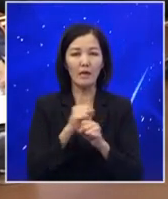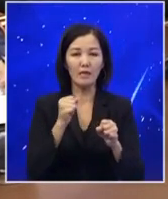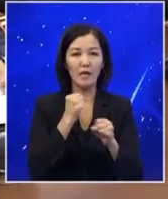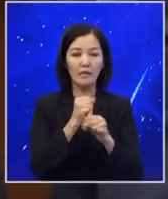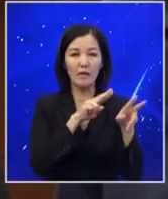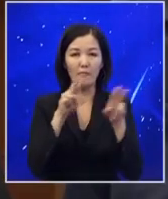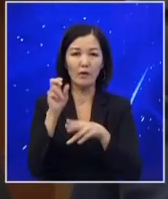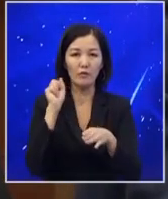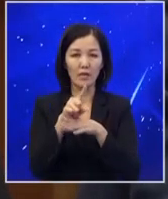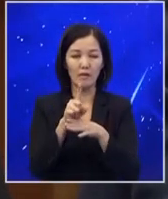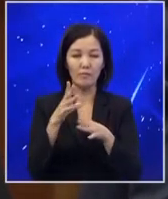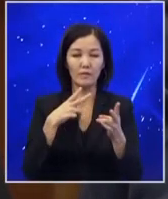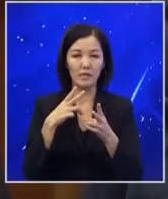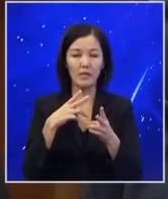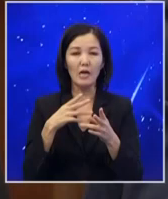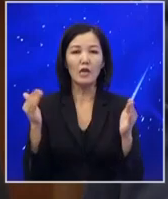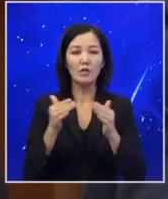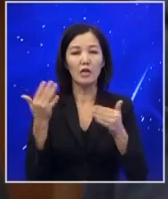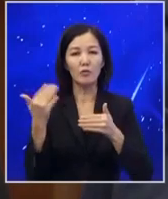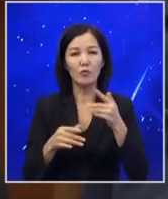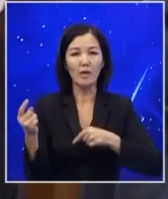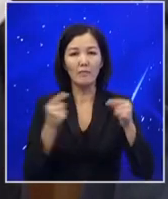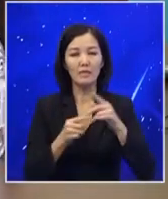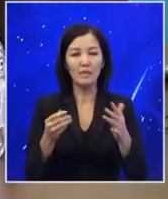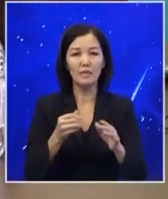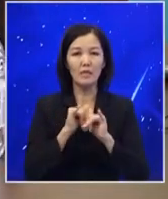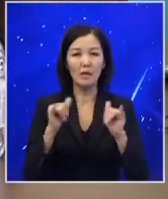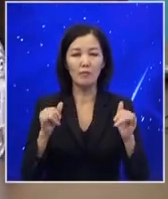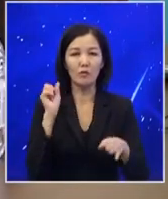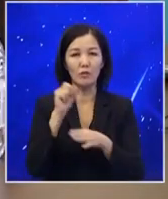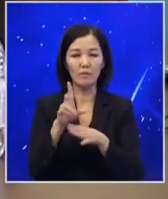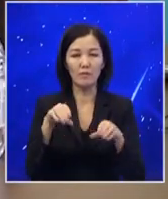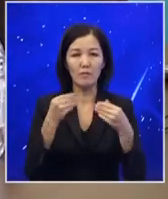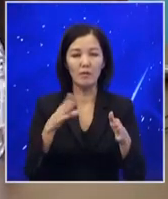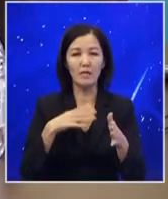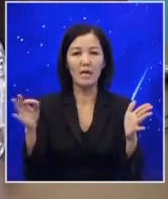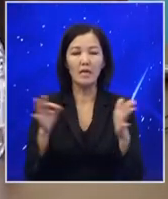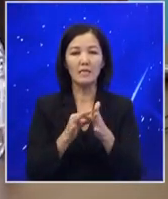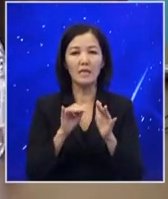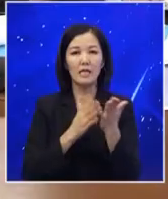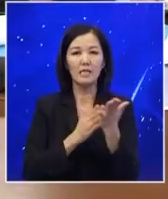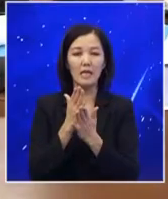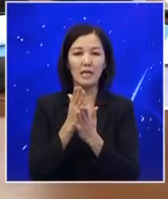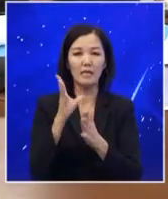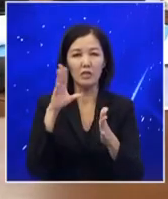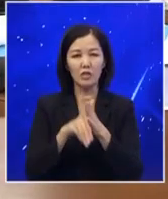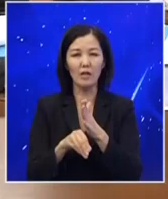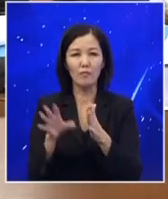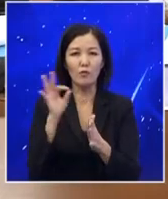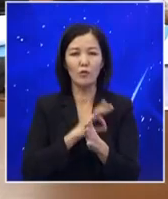қадағалауды ұстауды талап етті. Шағын және орта бизнесті дамыту бойынша да нұсқаулар берді. Мақсат саланың ішкі жалпы өнімге